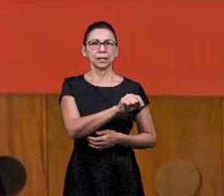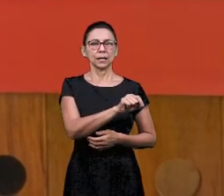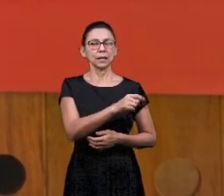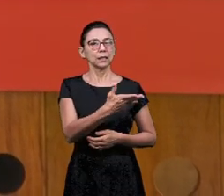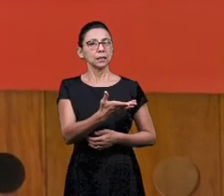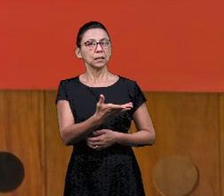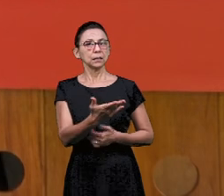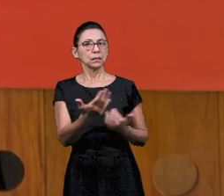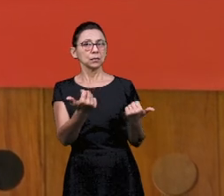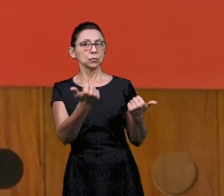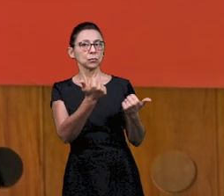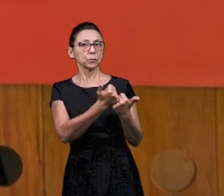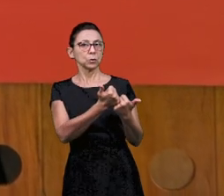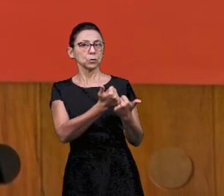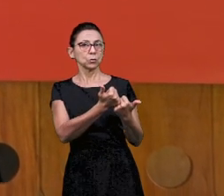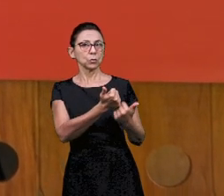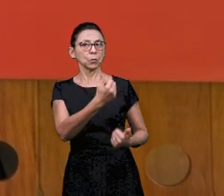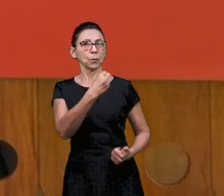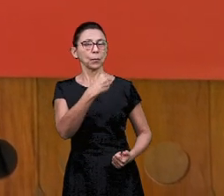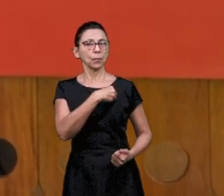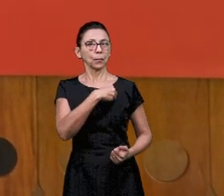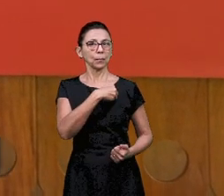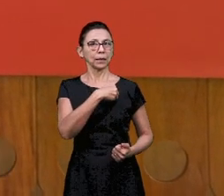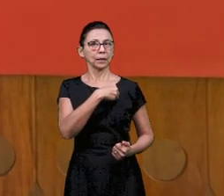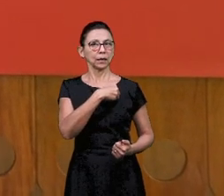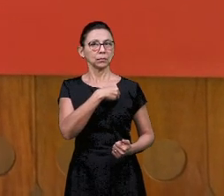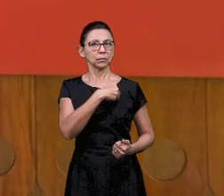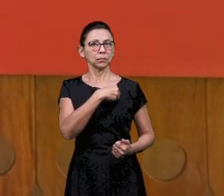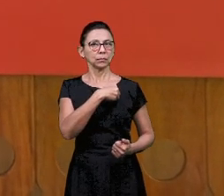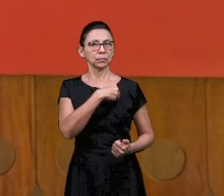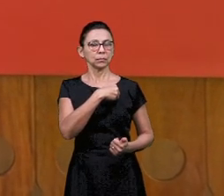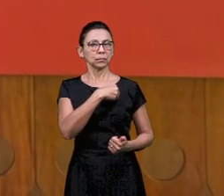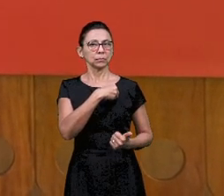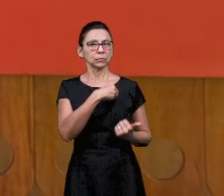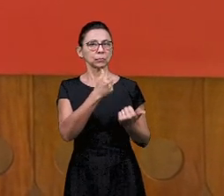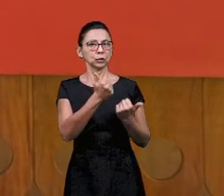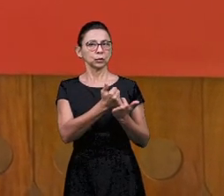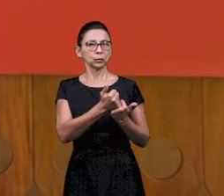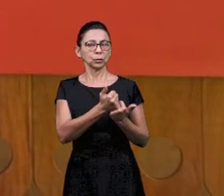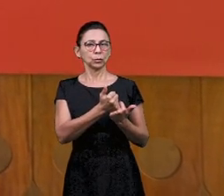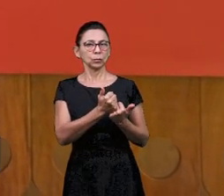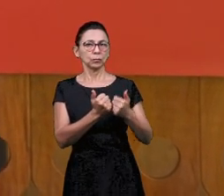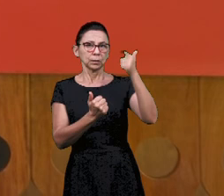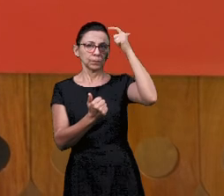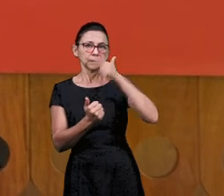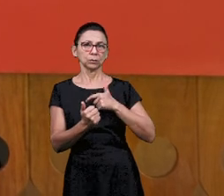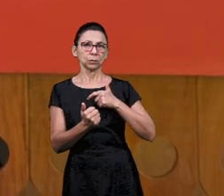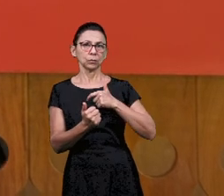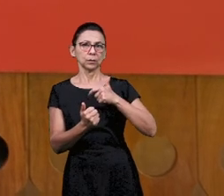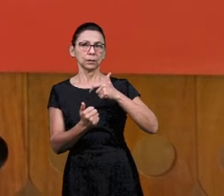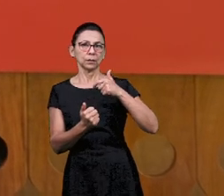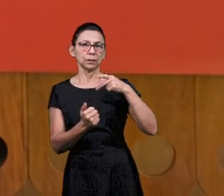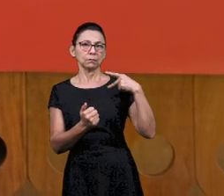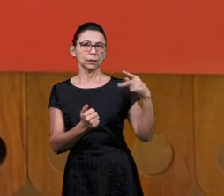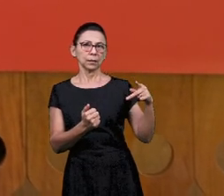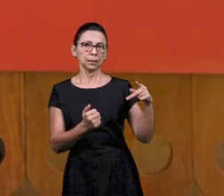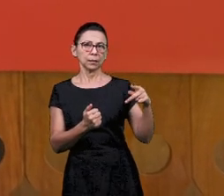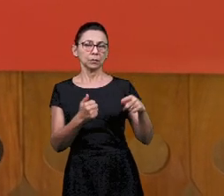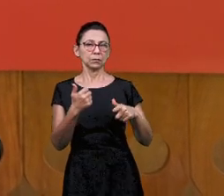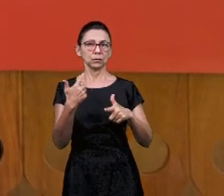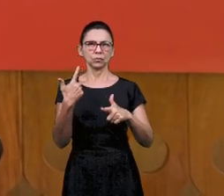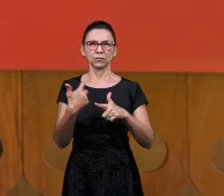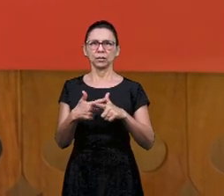pécheur, et a laissé le péché. Donc, tout le monde, pour plaire à Dieu, non, pour plaire à lui, parce que